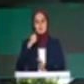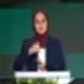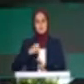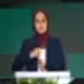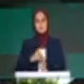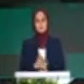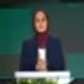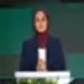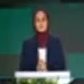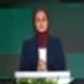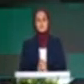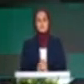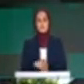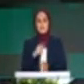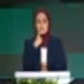انا بس